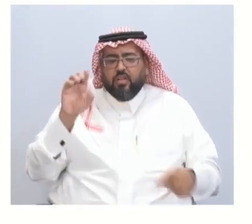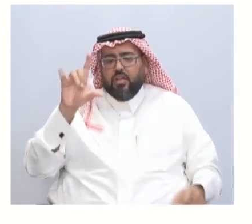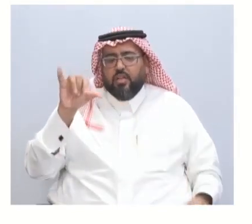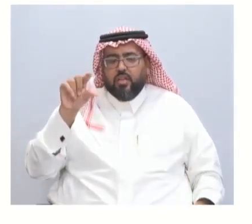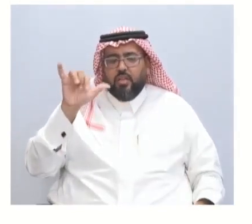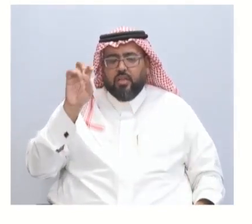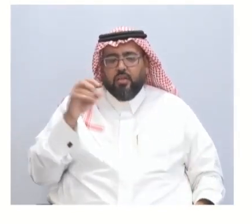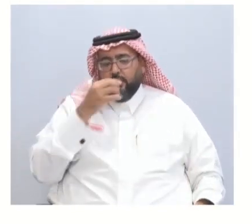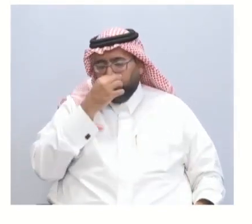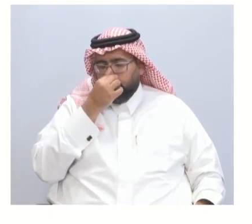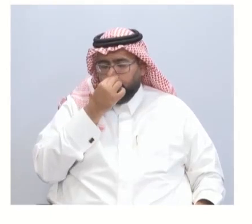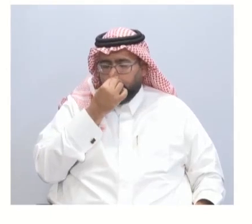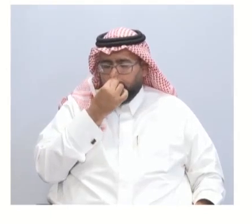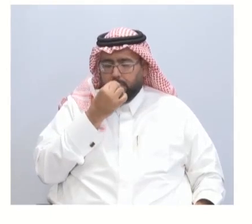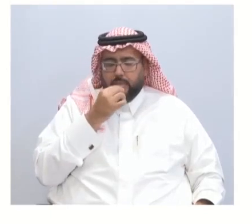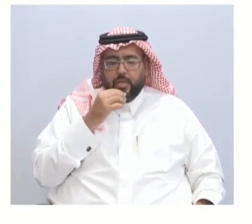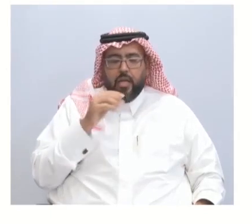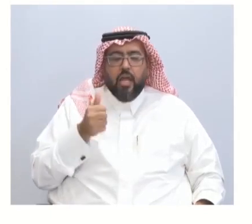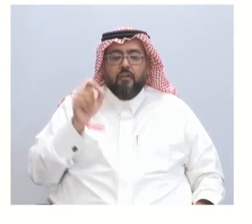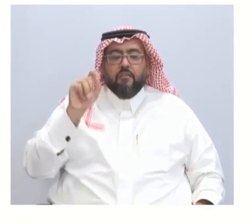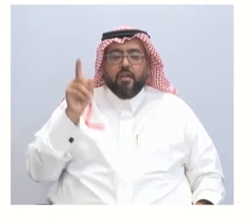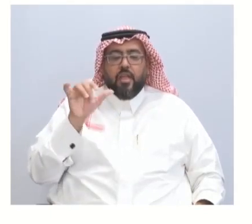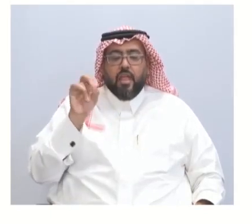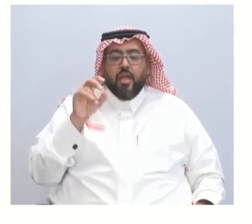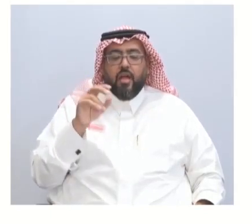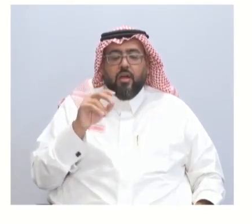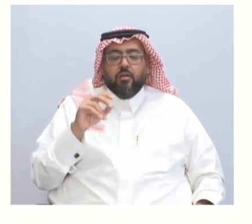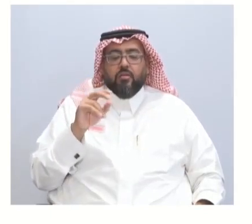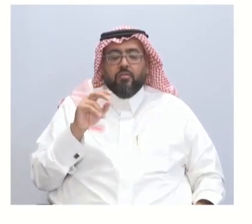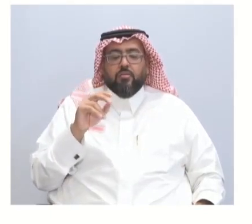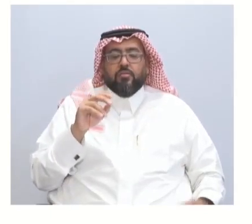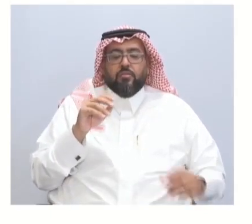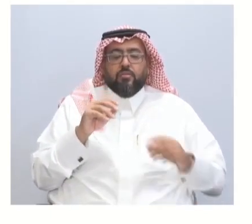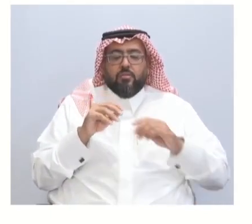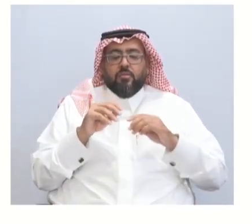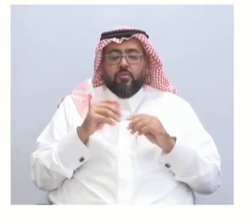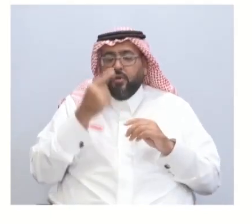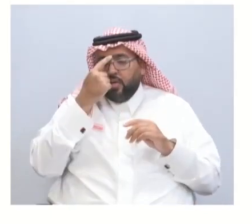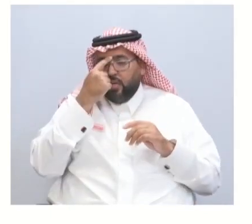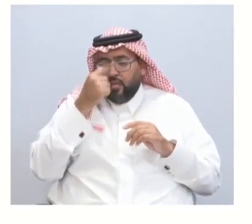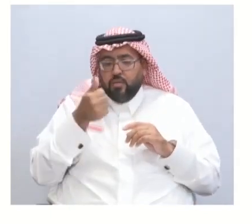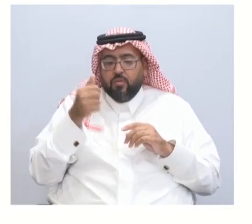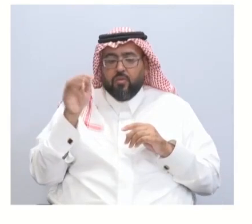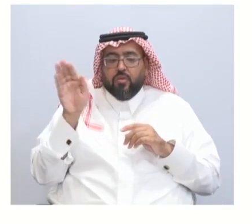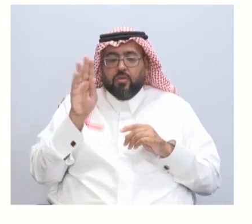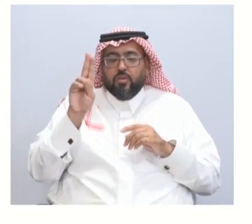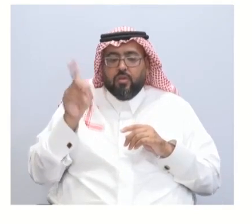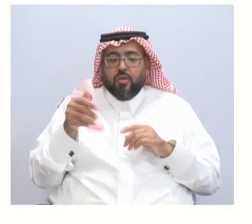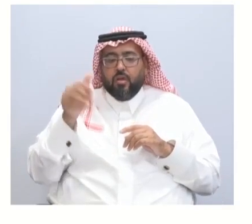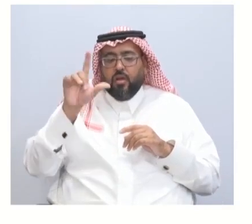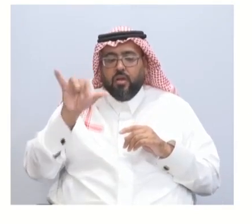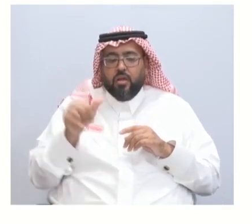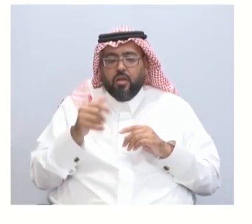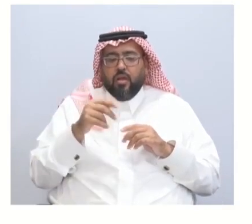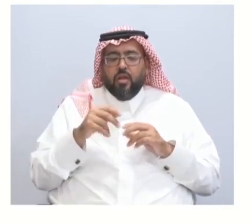الترسبات الجلديه التي وجدت في اجزاء من افريقيا والهند واستراليا وامريكا الجنوبيه التي يعود عمرها